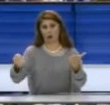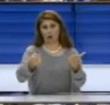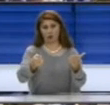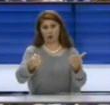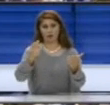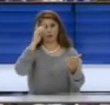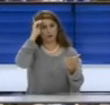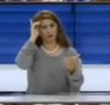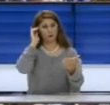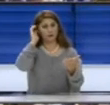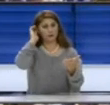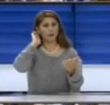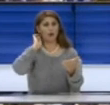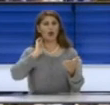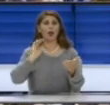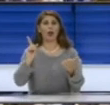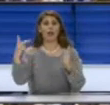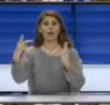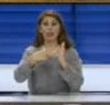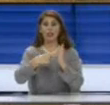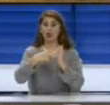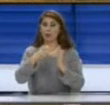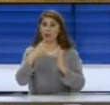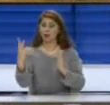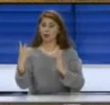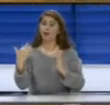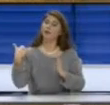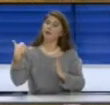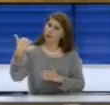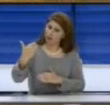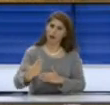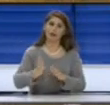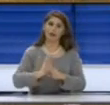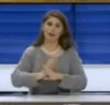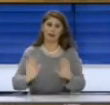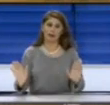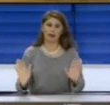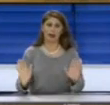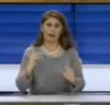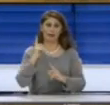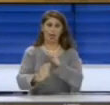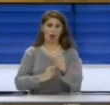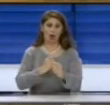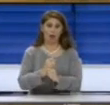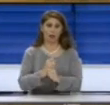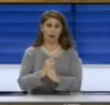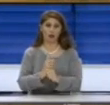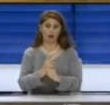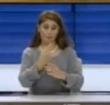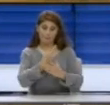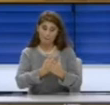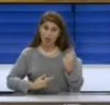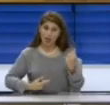Ενώ το 2022 θα είναι και το τελευταίο έτος με πρωτογενές